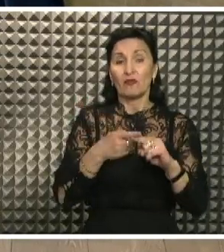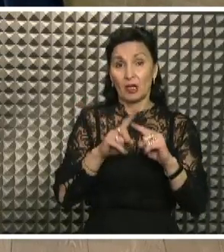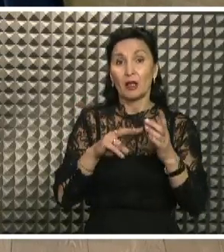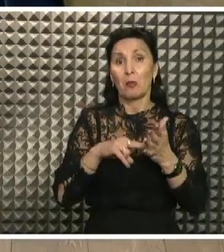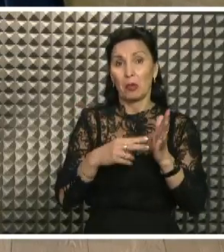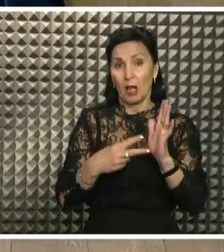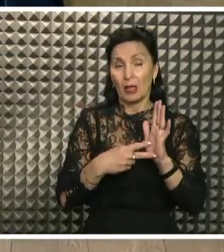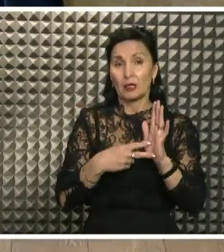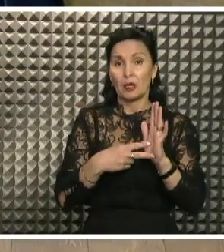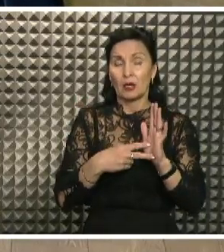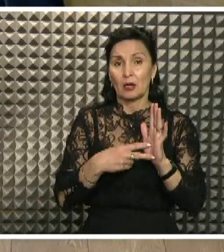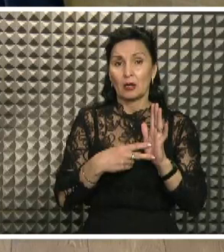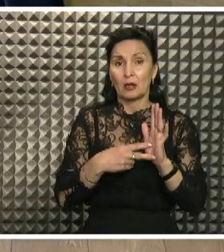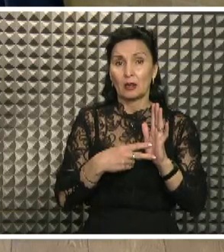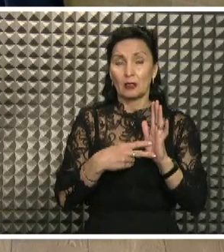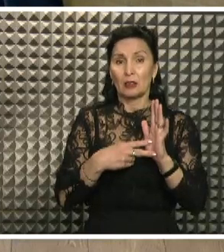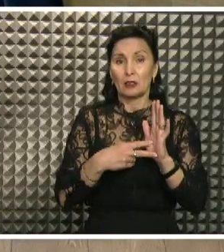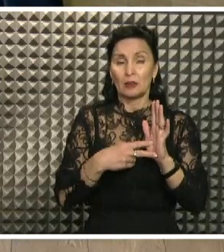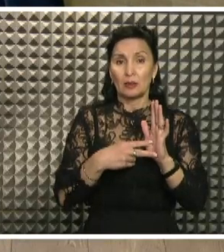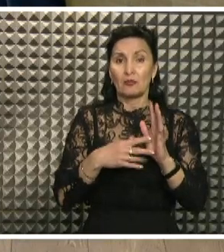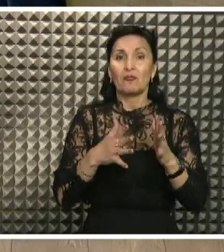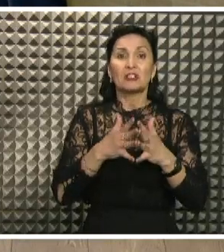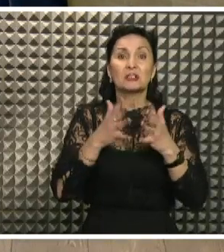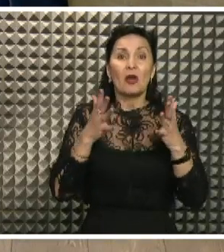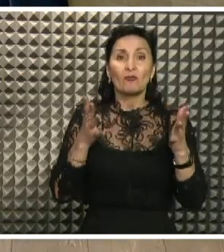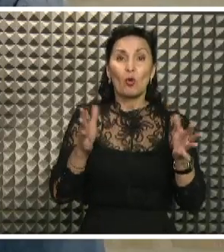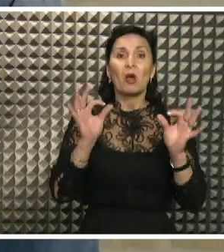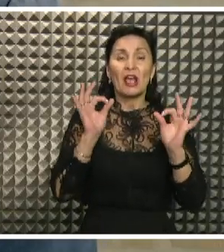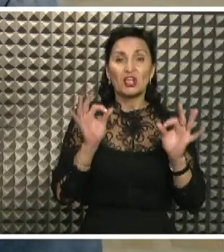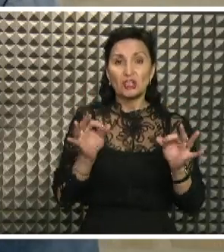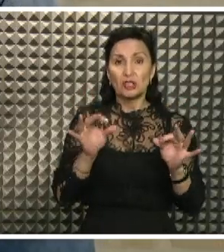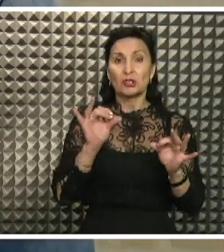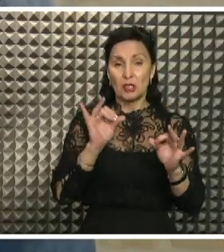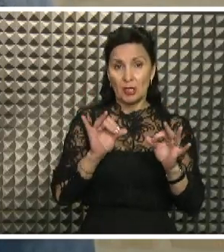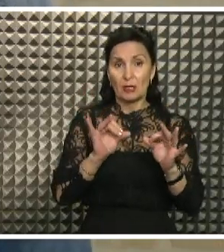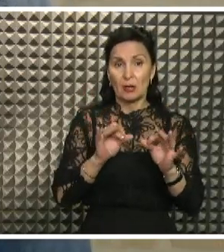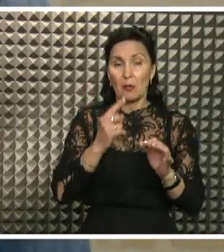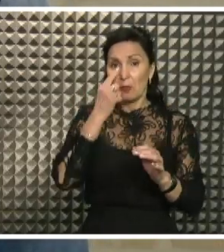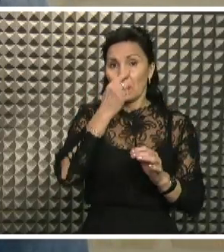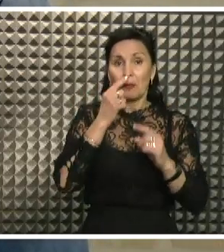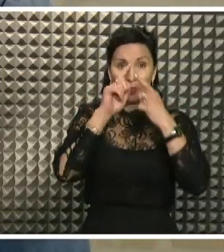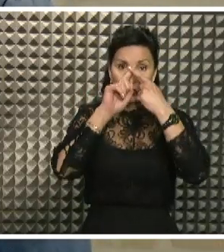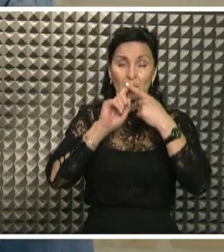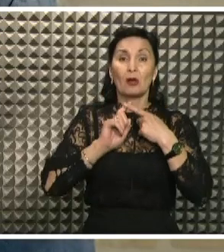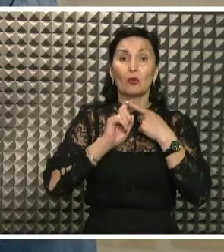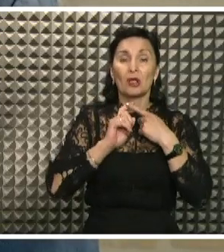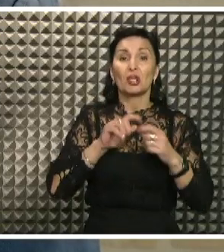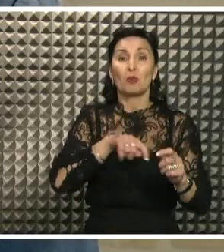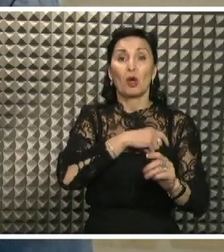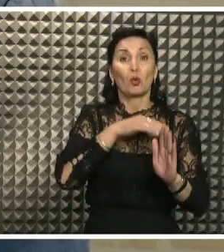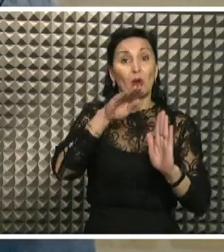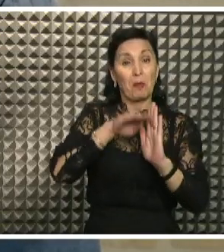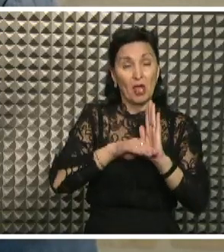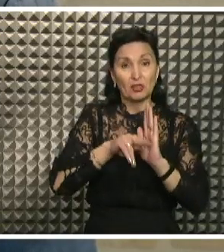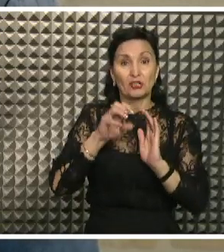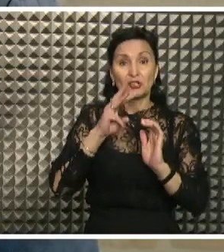плане он и, в основном, конечно же, и поражает носоглотку, потому что температура меньше, чем в